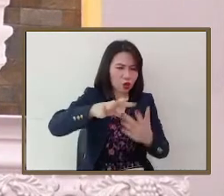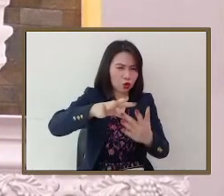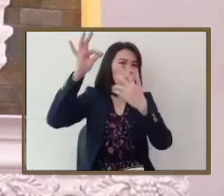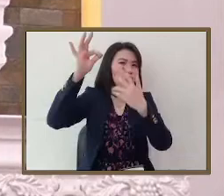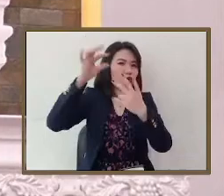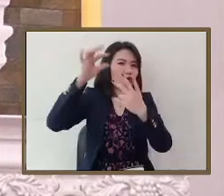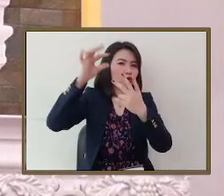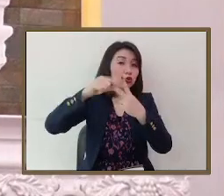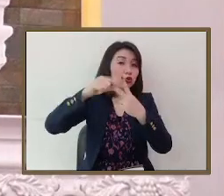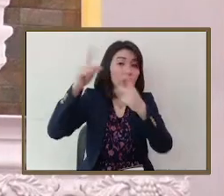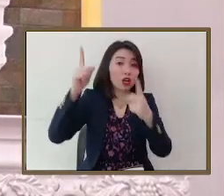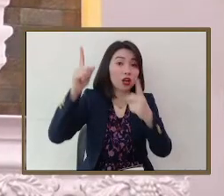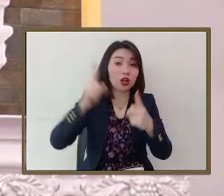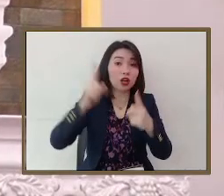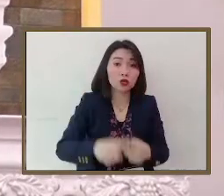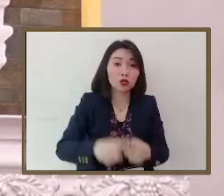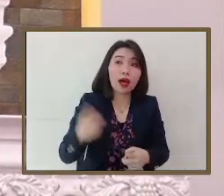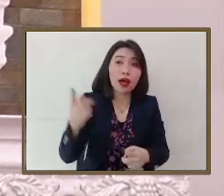mabuti.